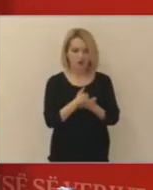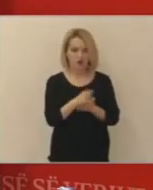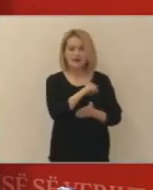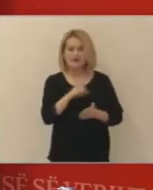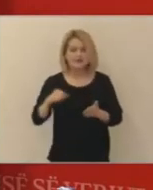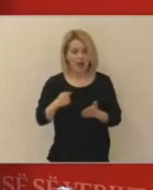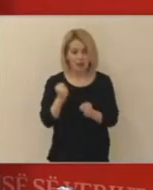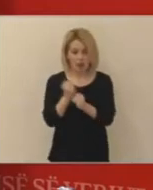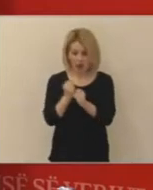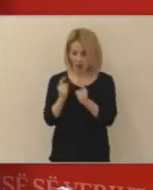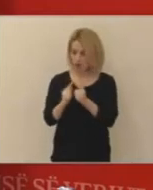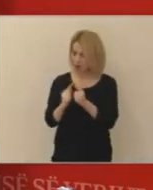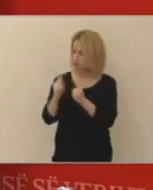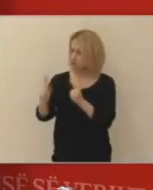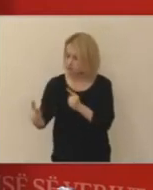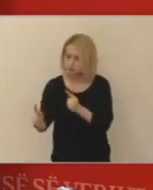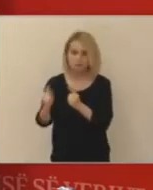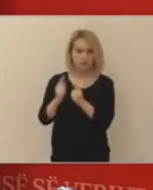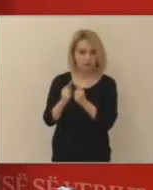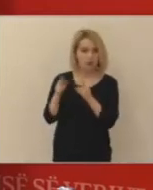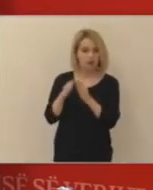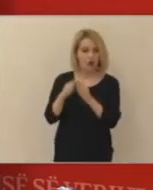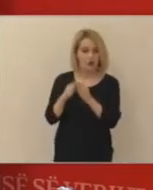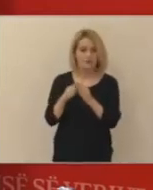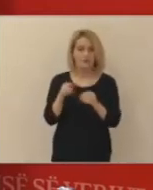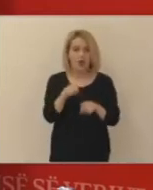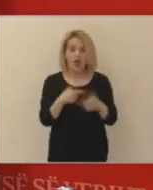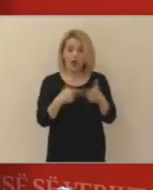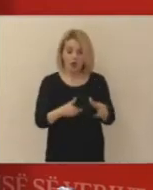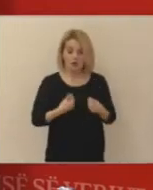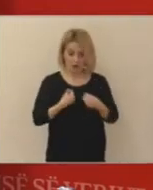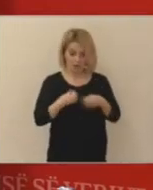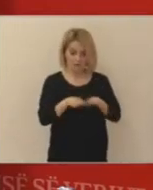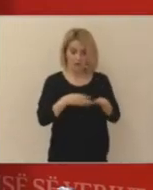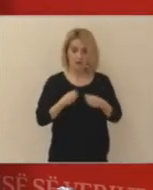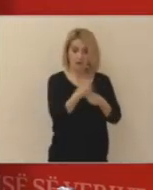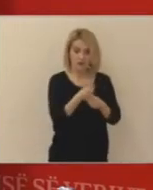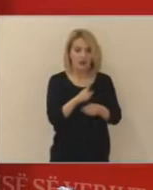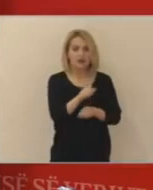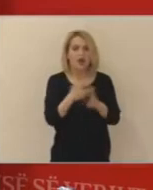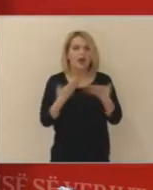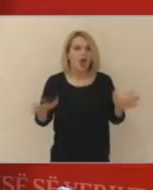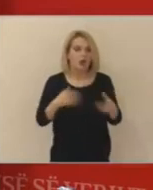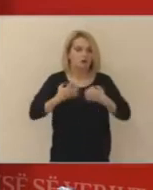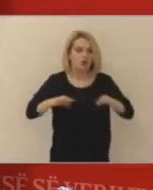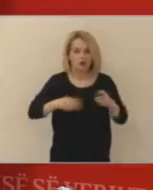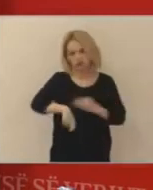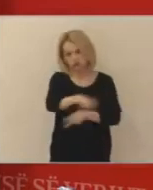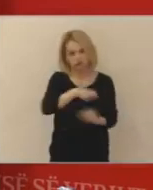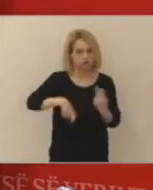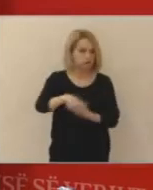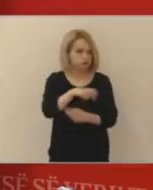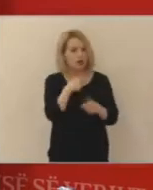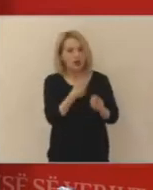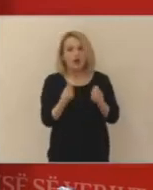само за одење до работа и назад. Дозволите кои што ги издаваме ние како Министерство се дозволи за неограничено движење и тие се